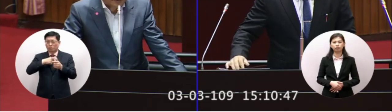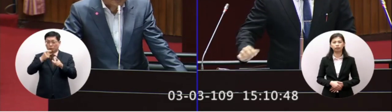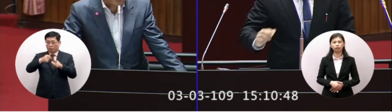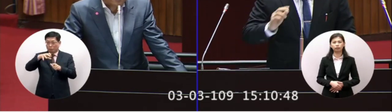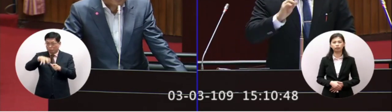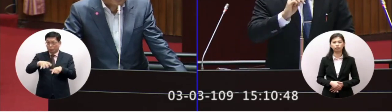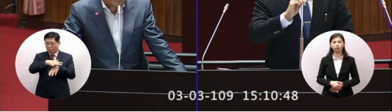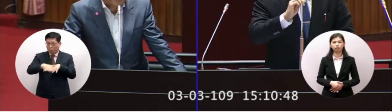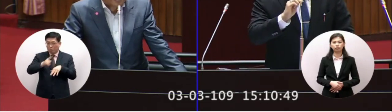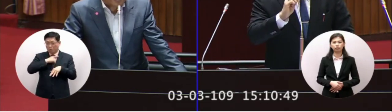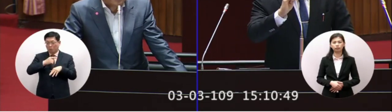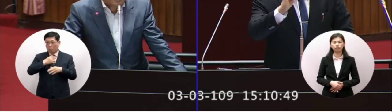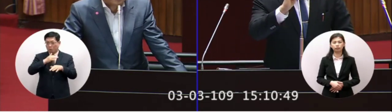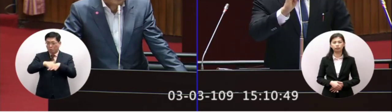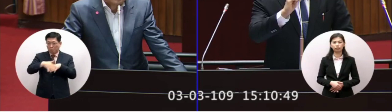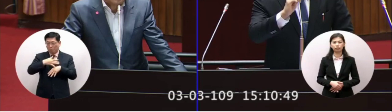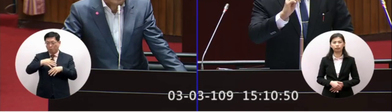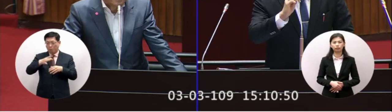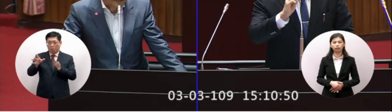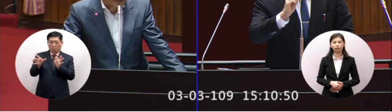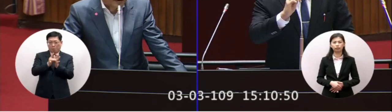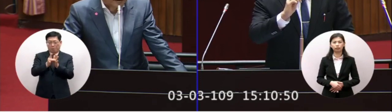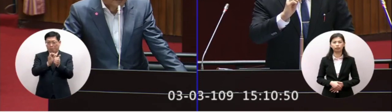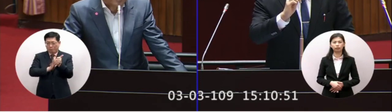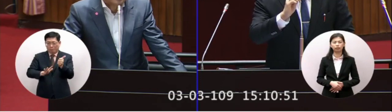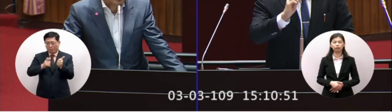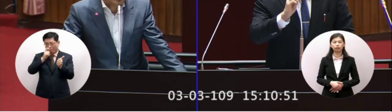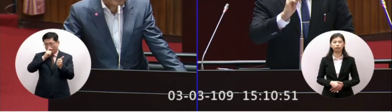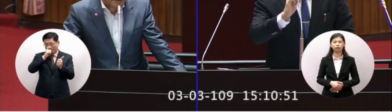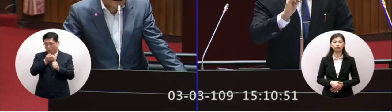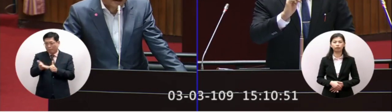共场合上面会有什么样的交叉感染，但